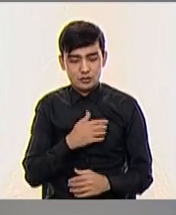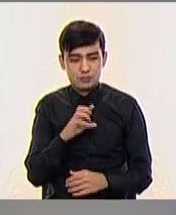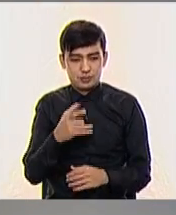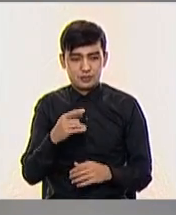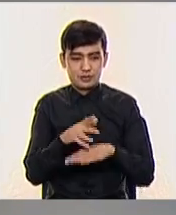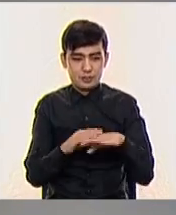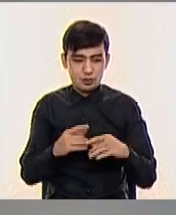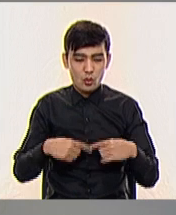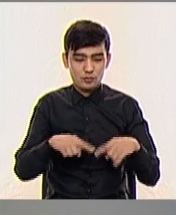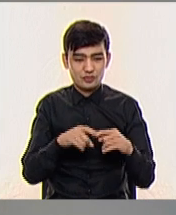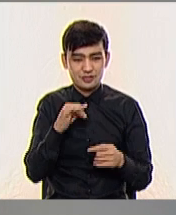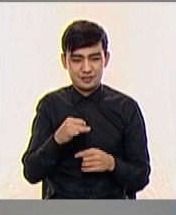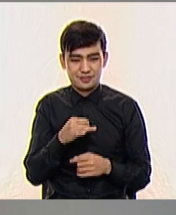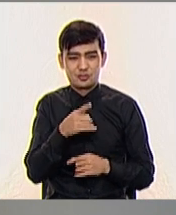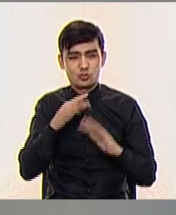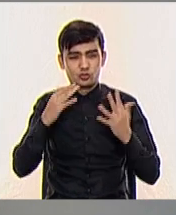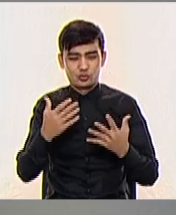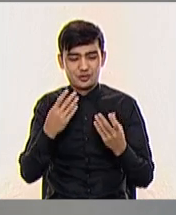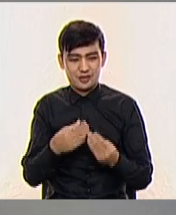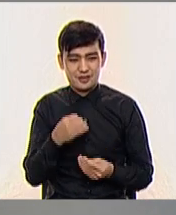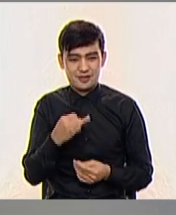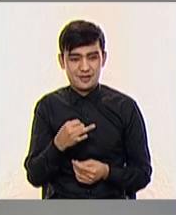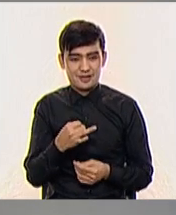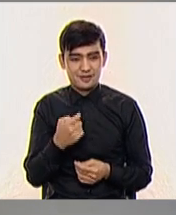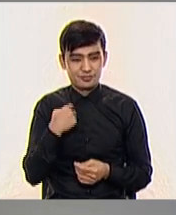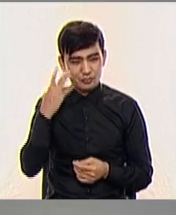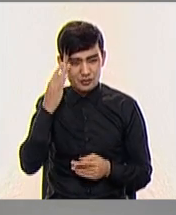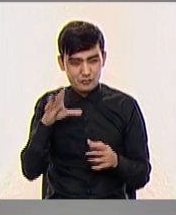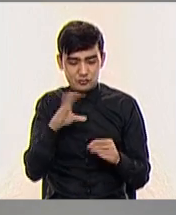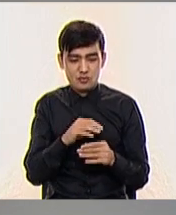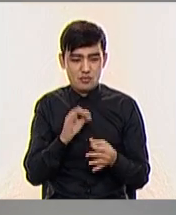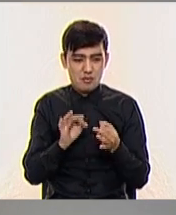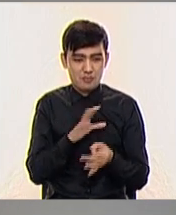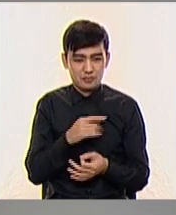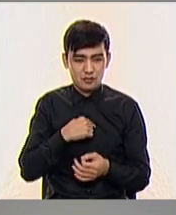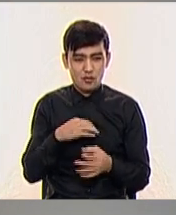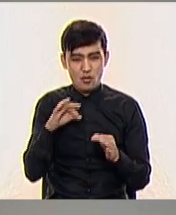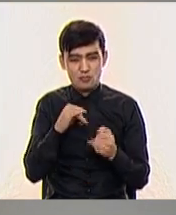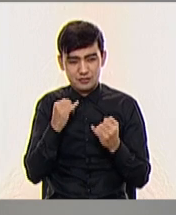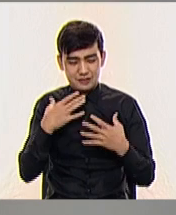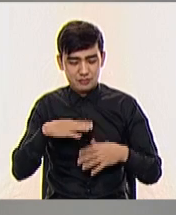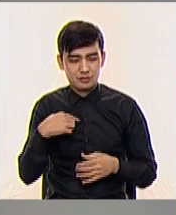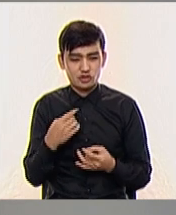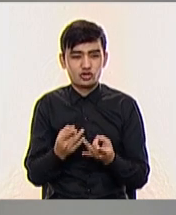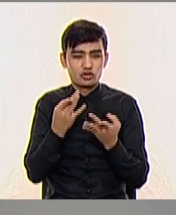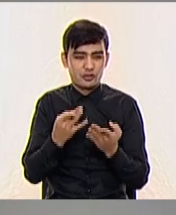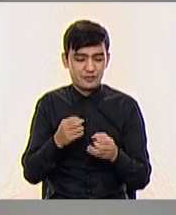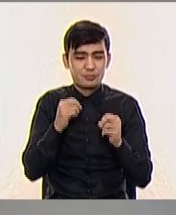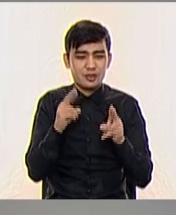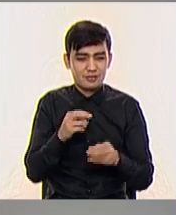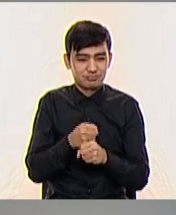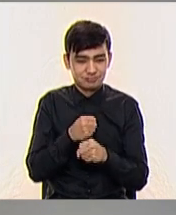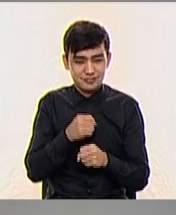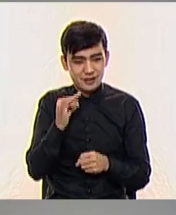извинения обществу по поводу этого происшествия. Намерения были благие. Это курбандык с последующей